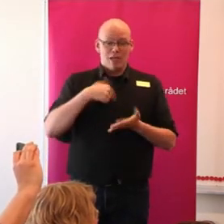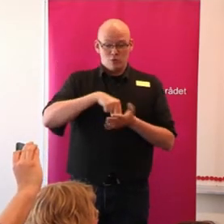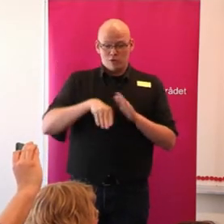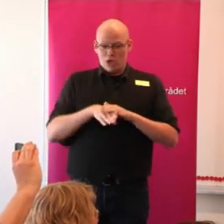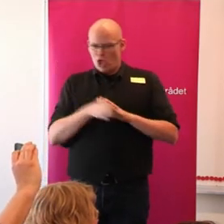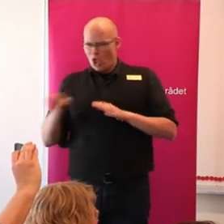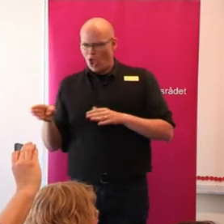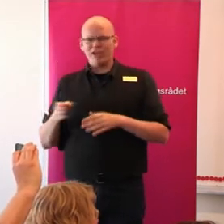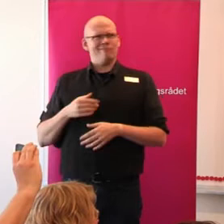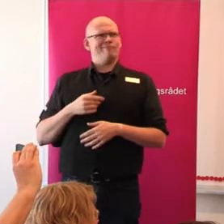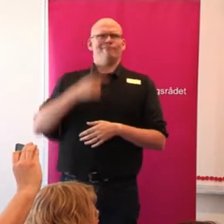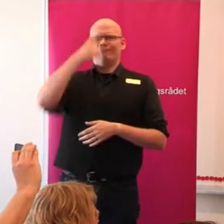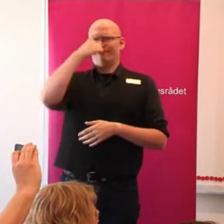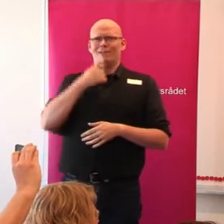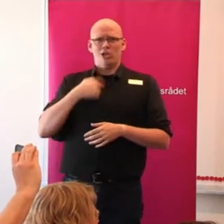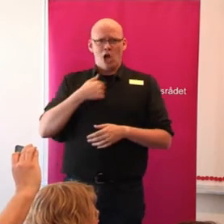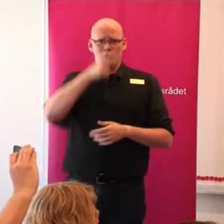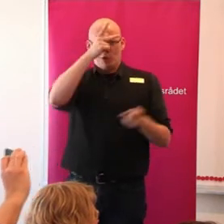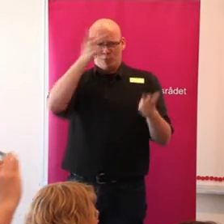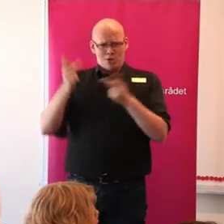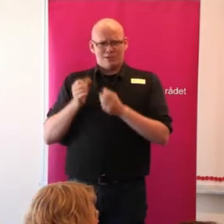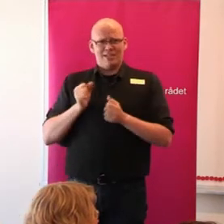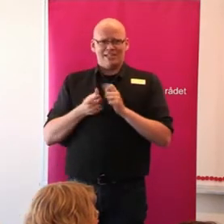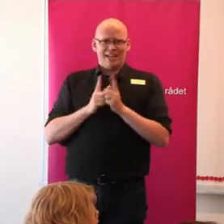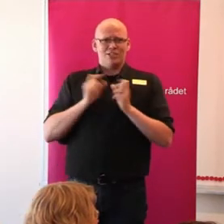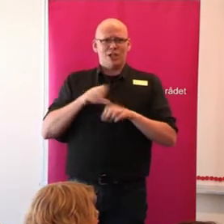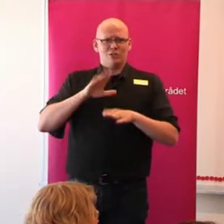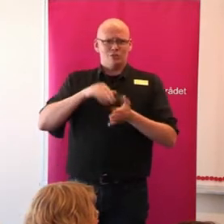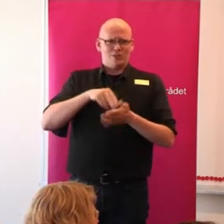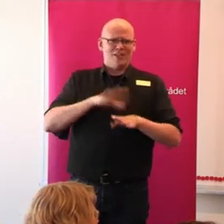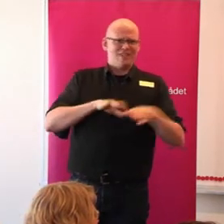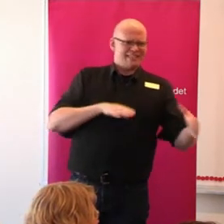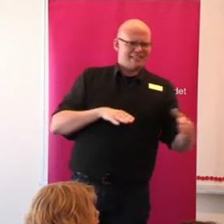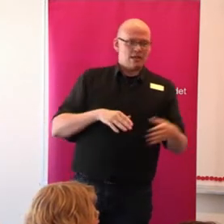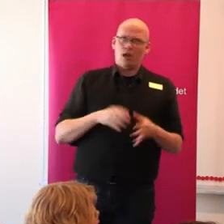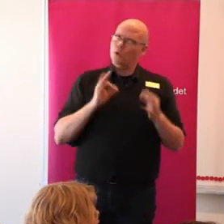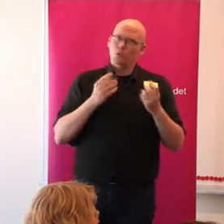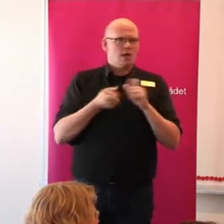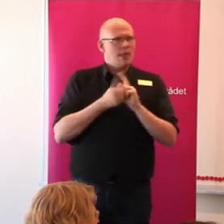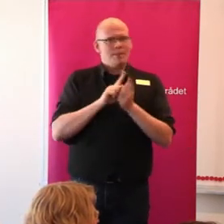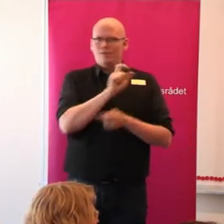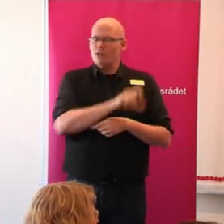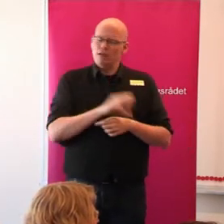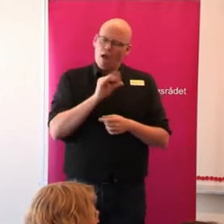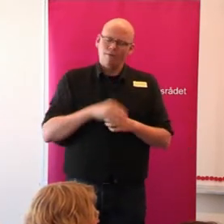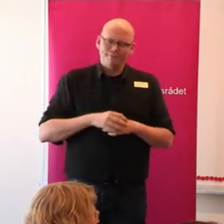här insåg jag precis, fastän jag borde kanske stå till vänster. Ja, hur ska det gå?